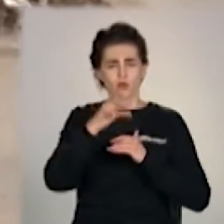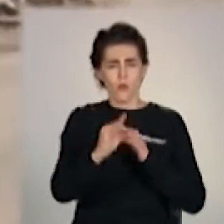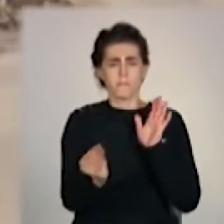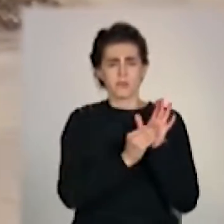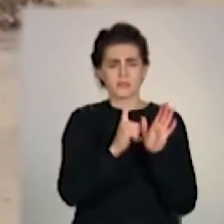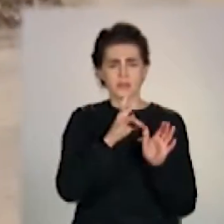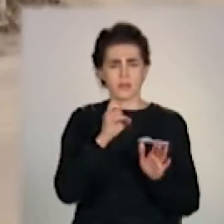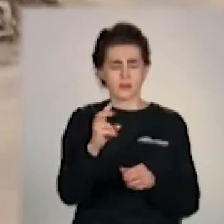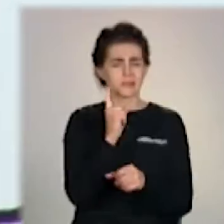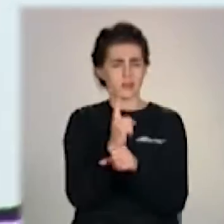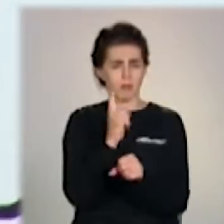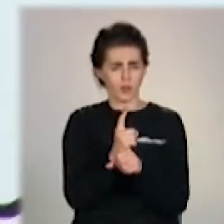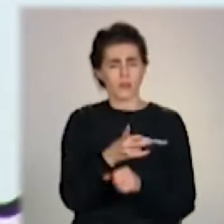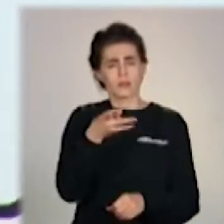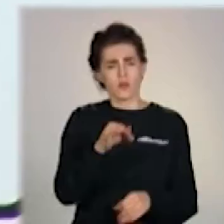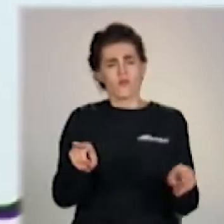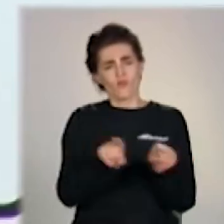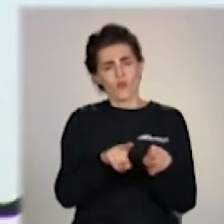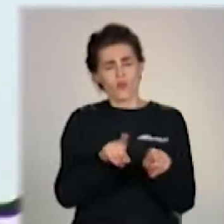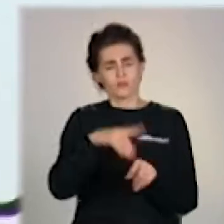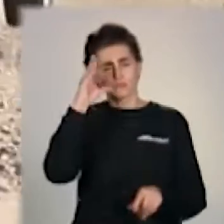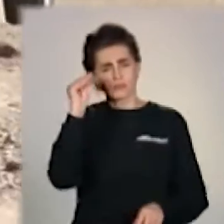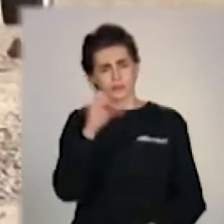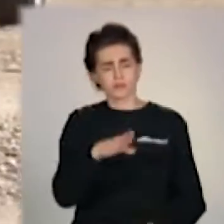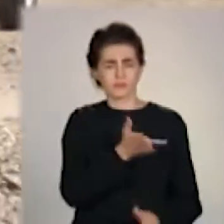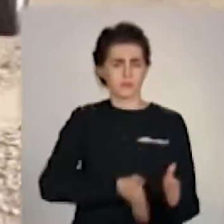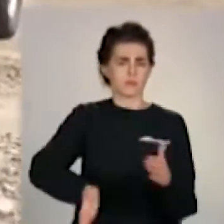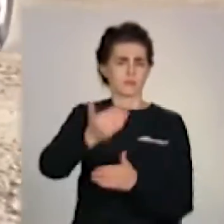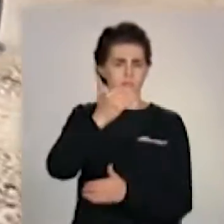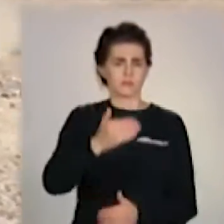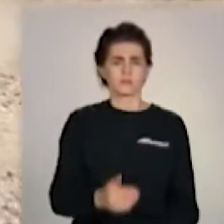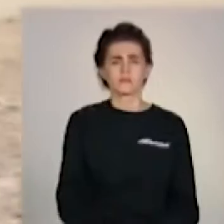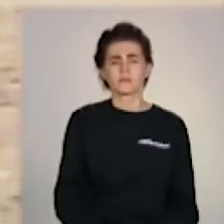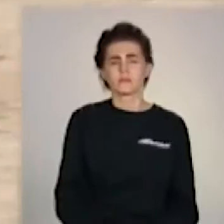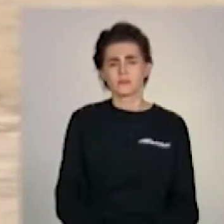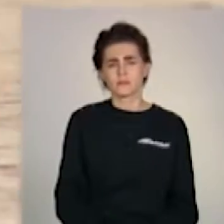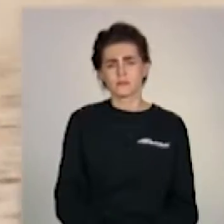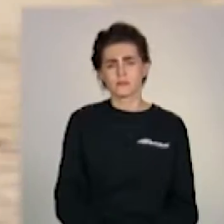заборони проїзду. Однак звертають на них увагу не всі.